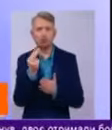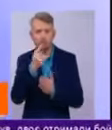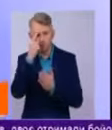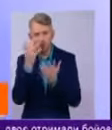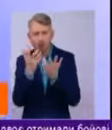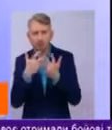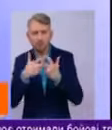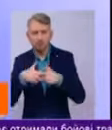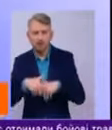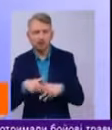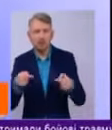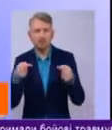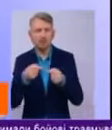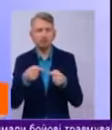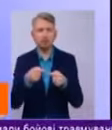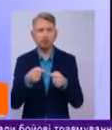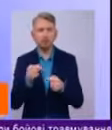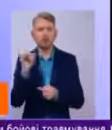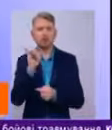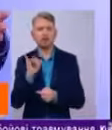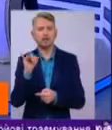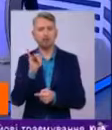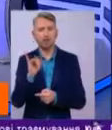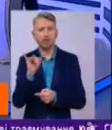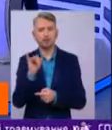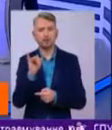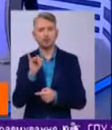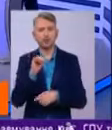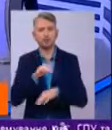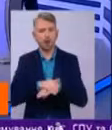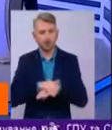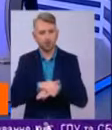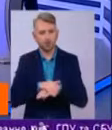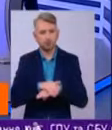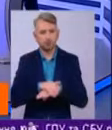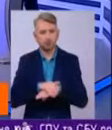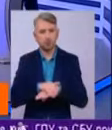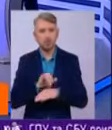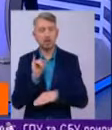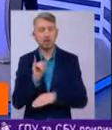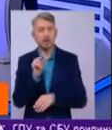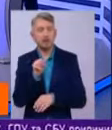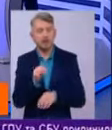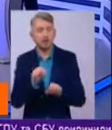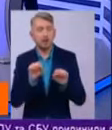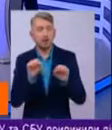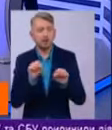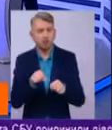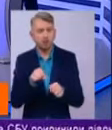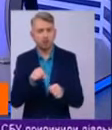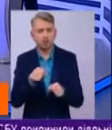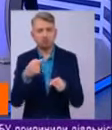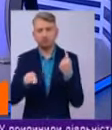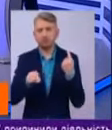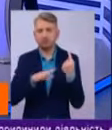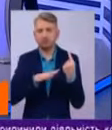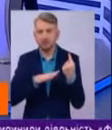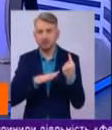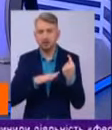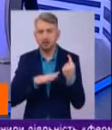певного історичного факту. Так? І він може не співпадати